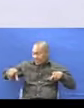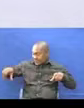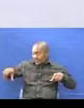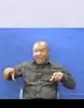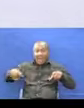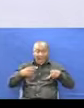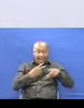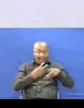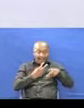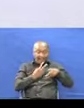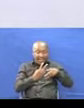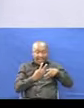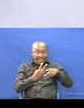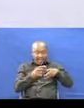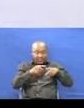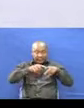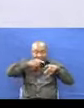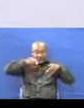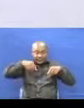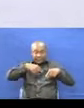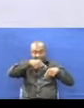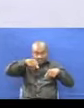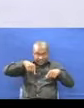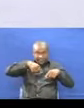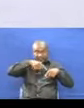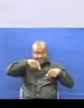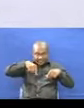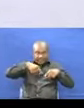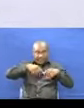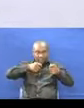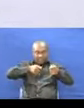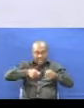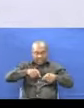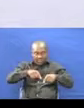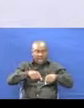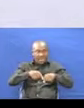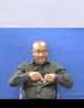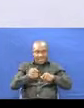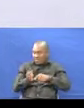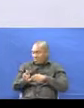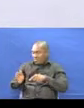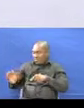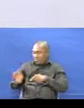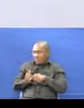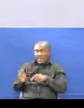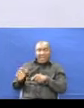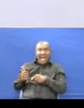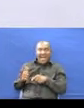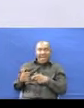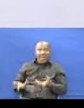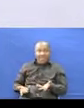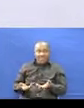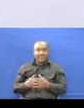saba. Kumbe shamba lote hili ni sehemu hii tu ndio imelimwa. Moja jumlisha moja, mbili. Chini kama